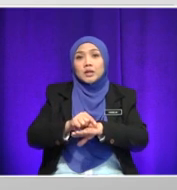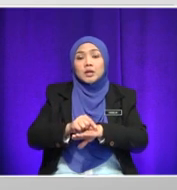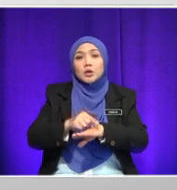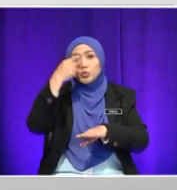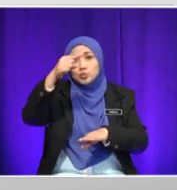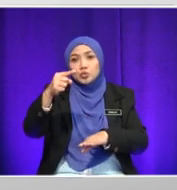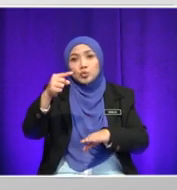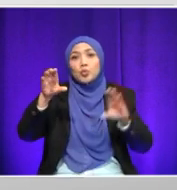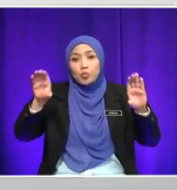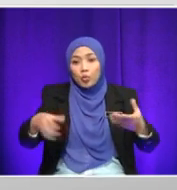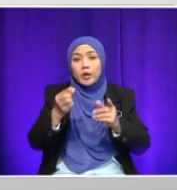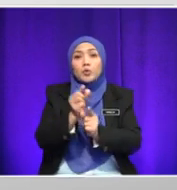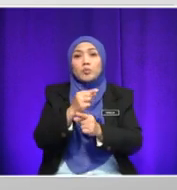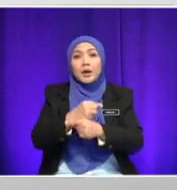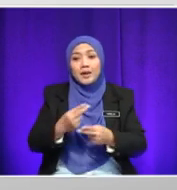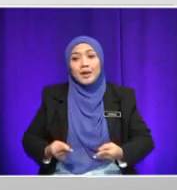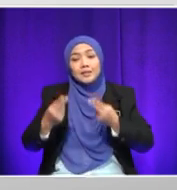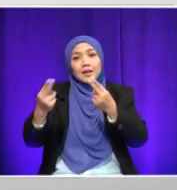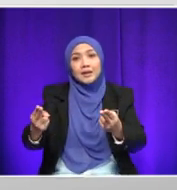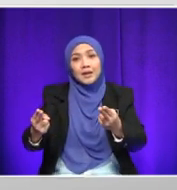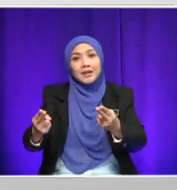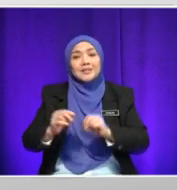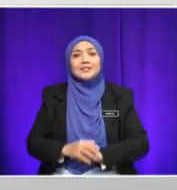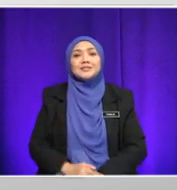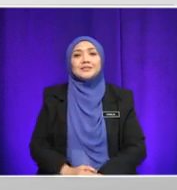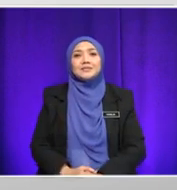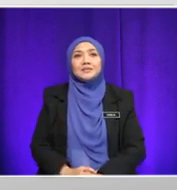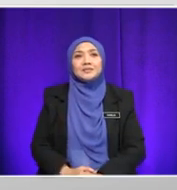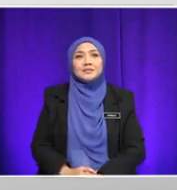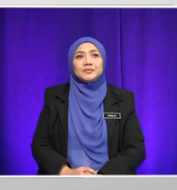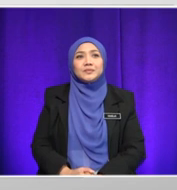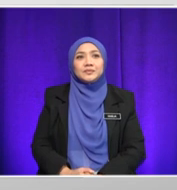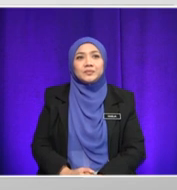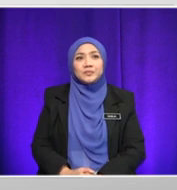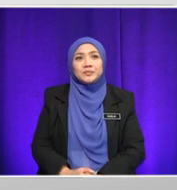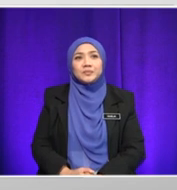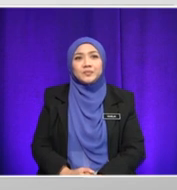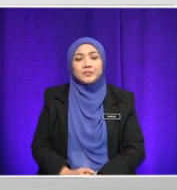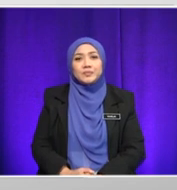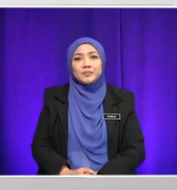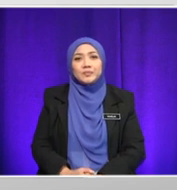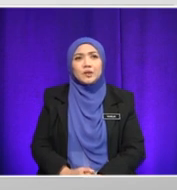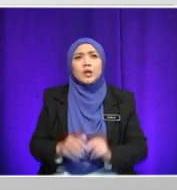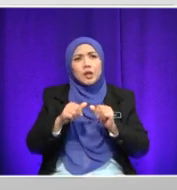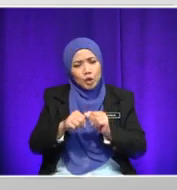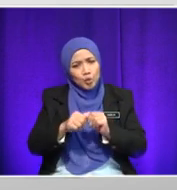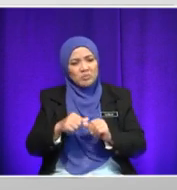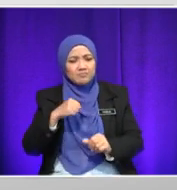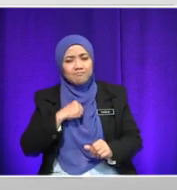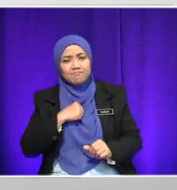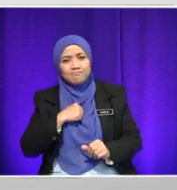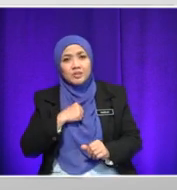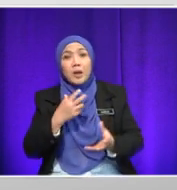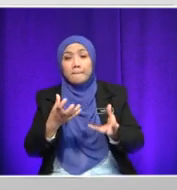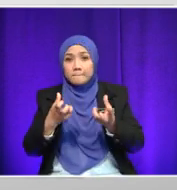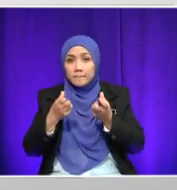antara yang telah di siap disiapkan dan ini mengikut definisi terasa sendiri dicegah sama saya cigo Saya mau buat arak